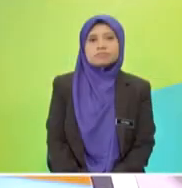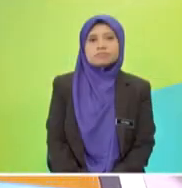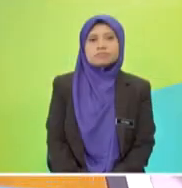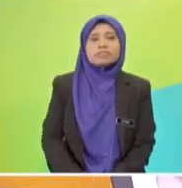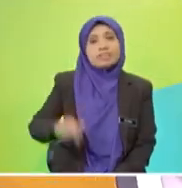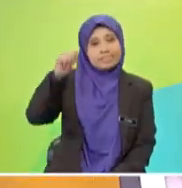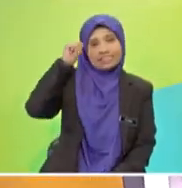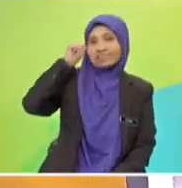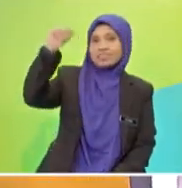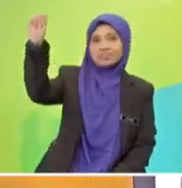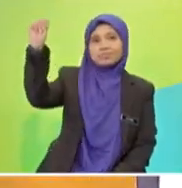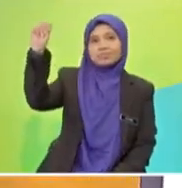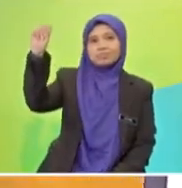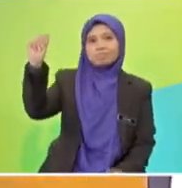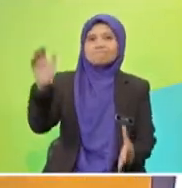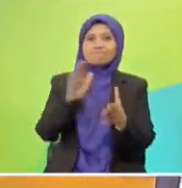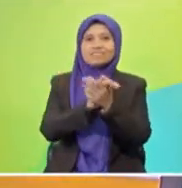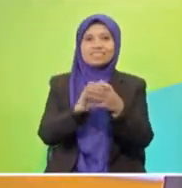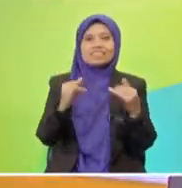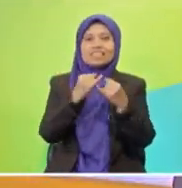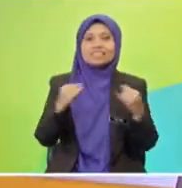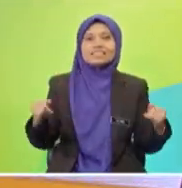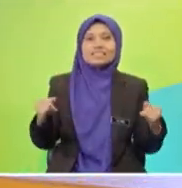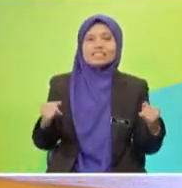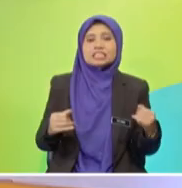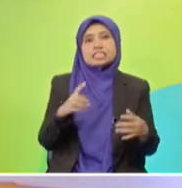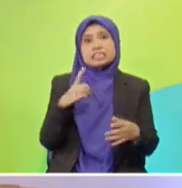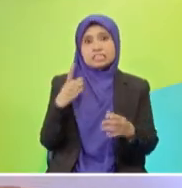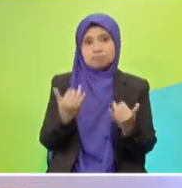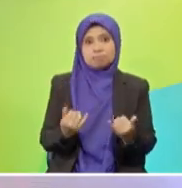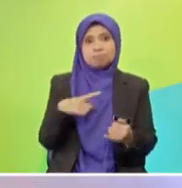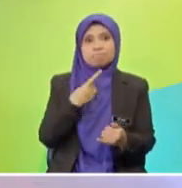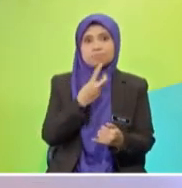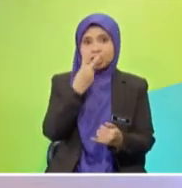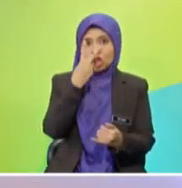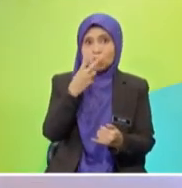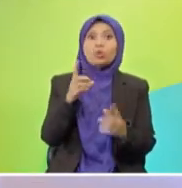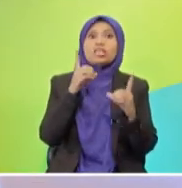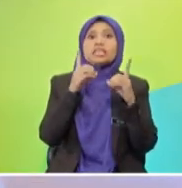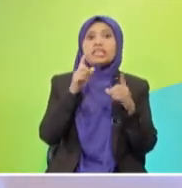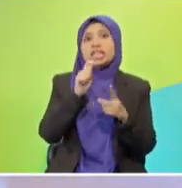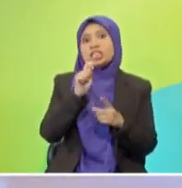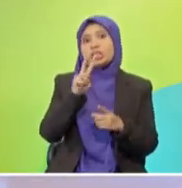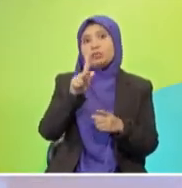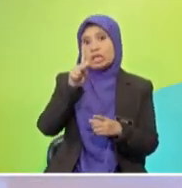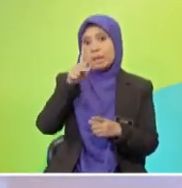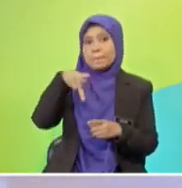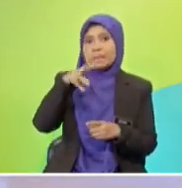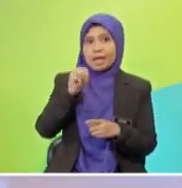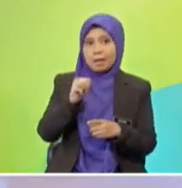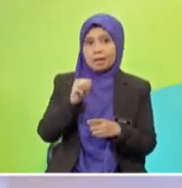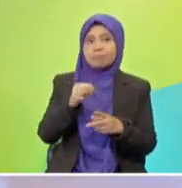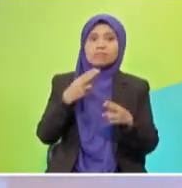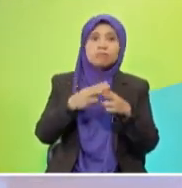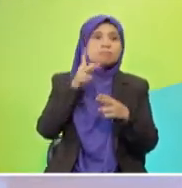Assalamualaikum salam sejahtera murid-murid anda sedang menonton slot tahap 1 Didik TV KPM Nama saya